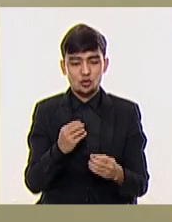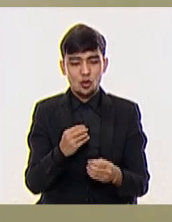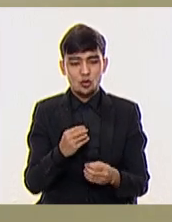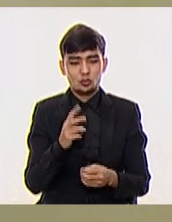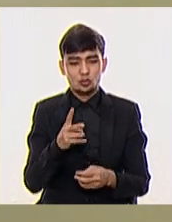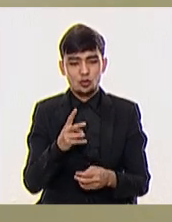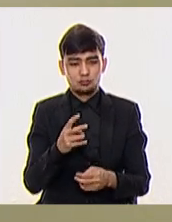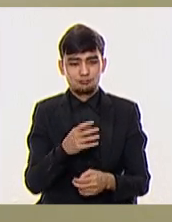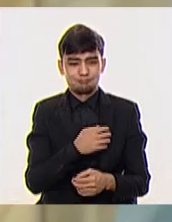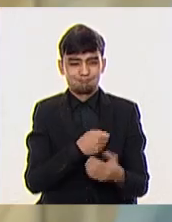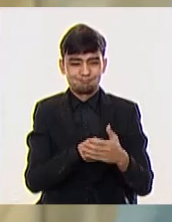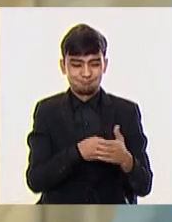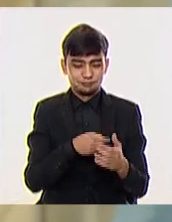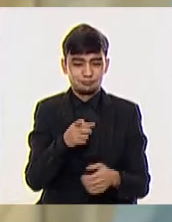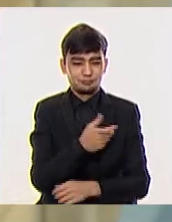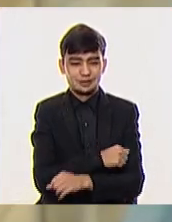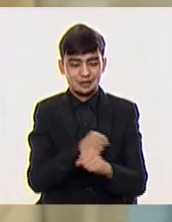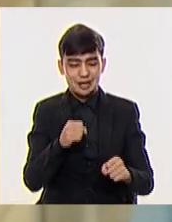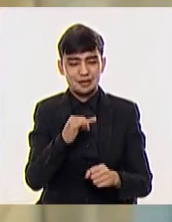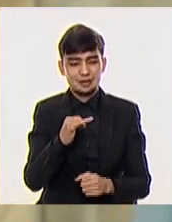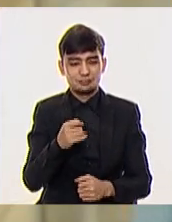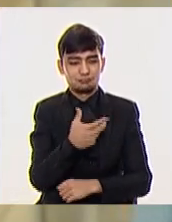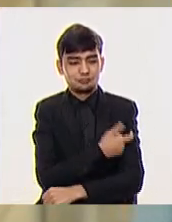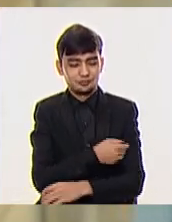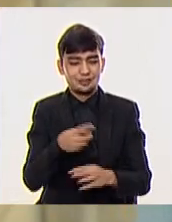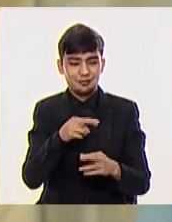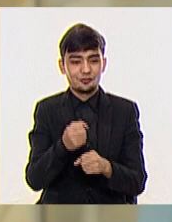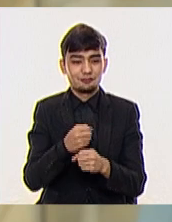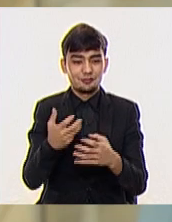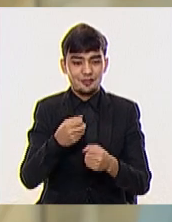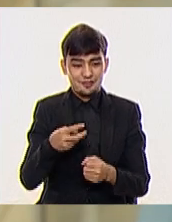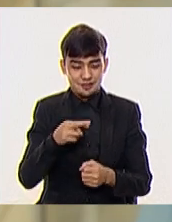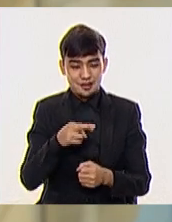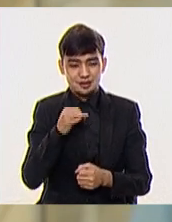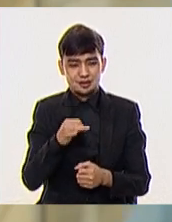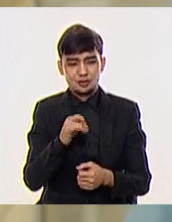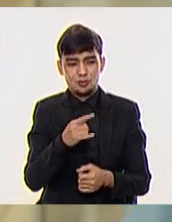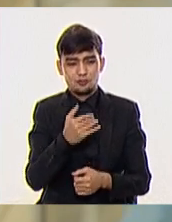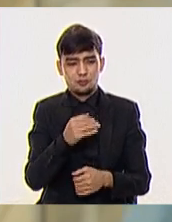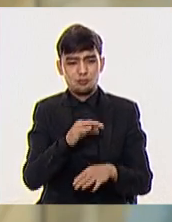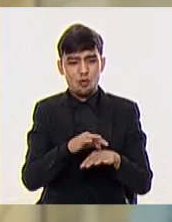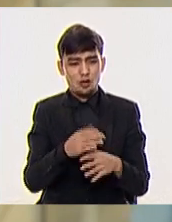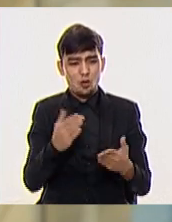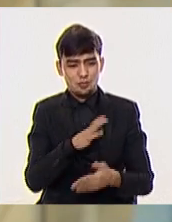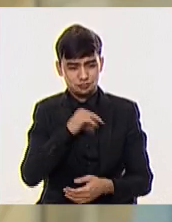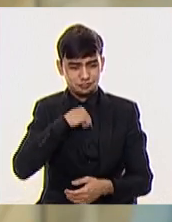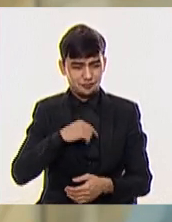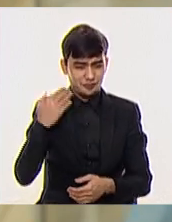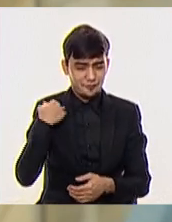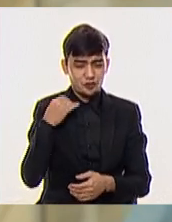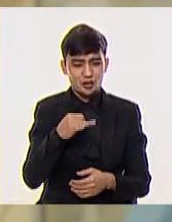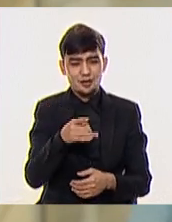омыраумен емізетін аналарға алуға болмайды. Айта кетсек, екпе алмас бұрын адамның бала кездегі аурулары, оған қандай реакциялар